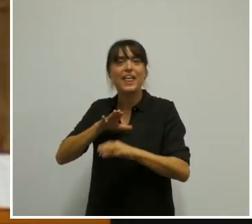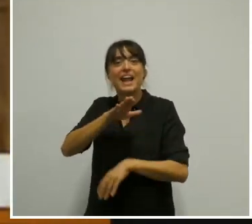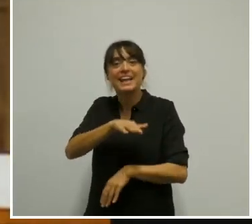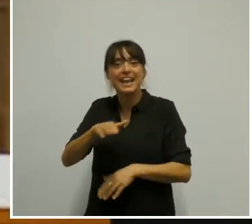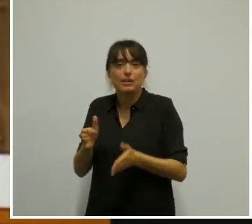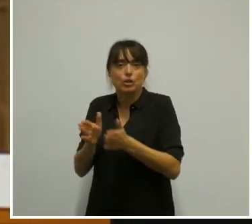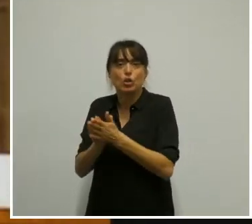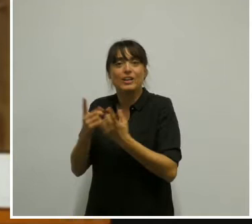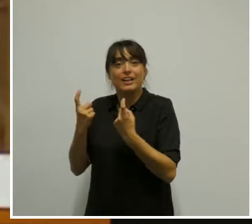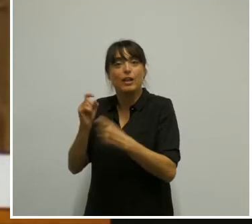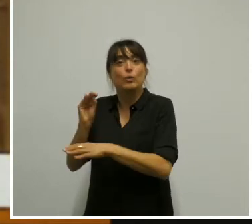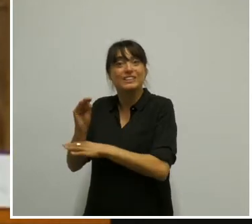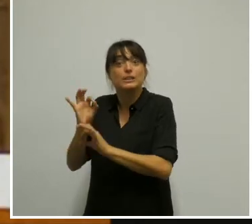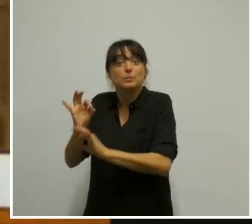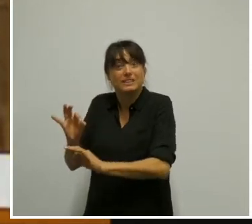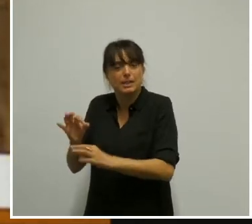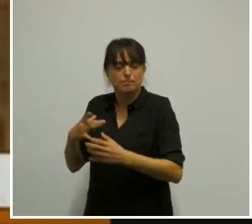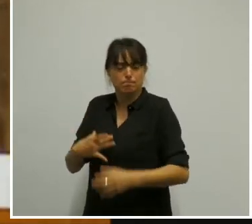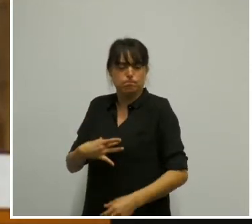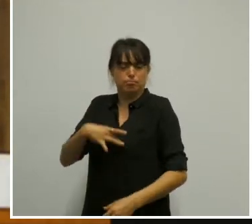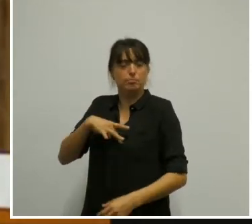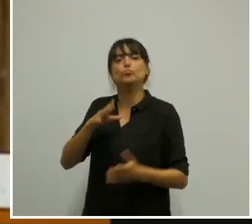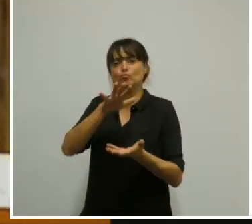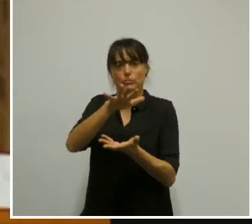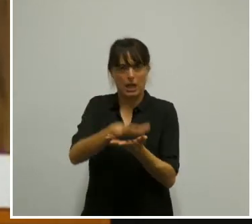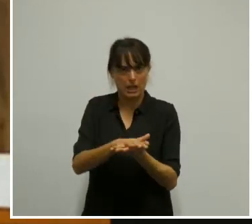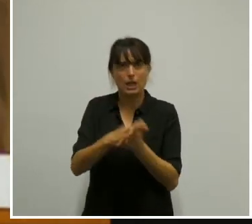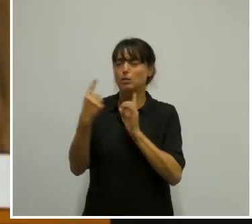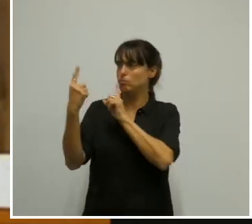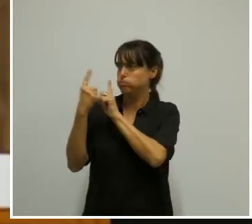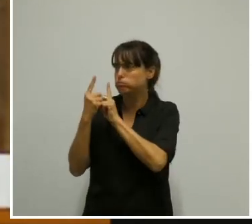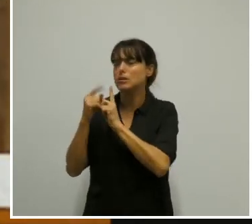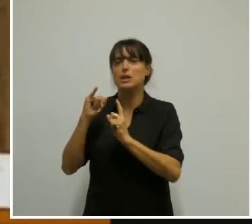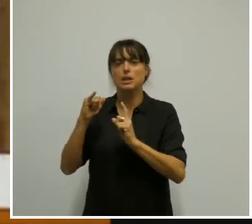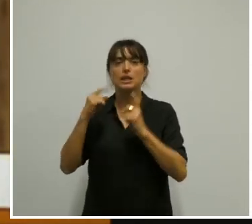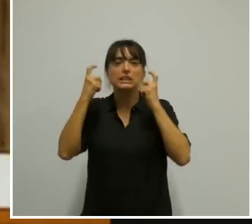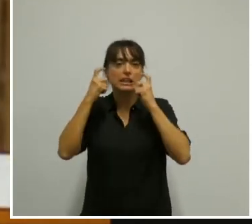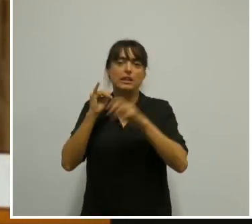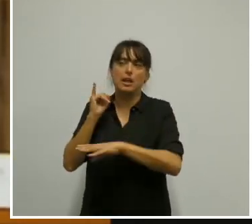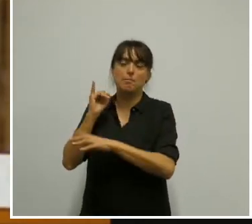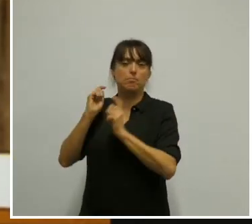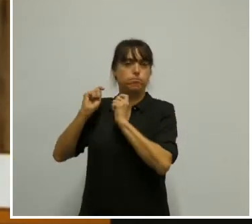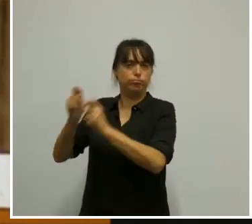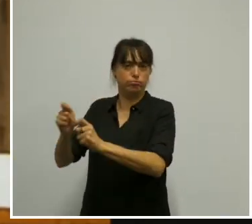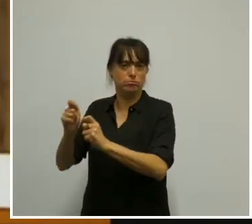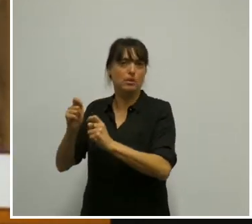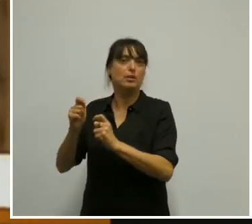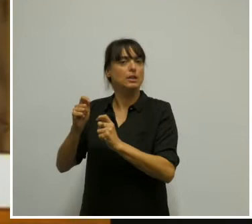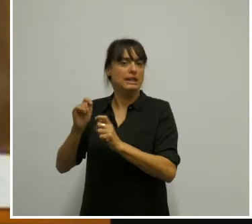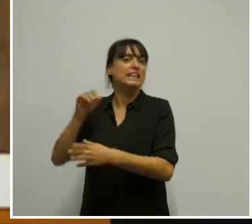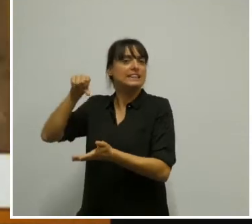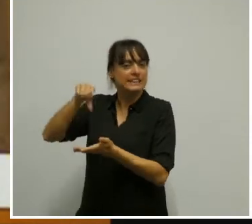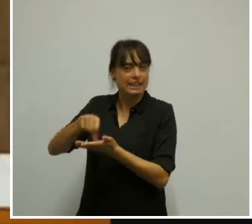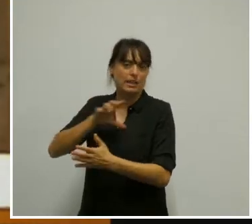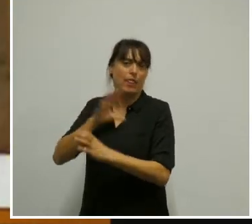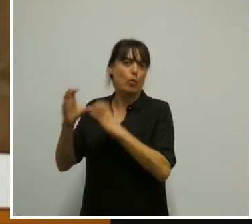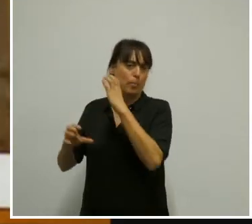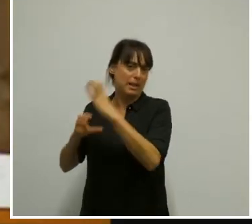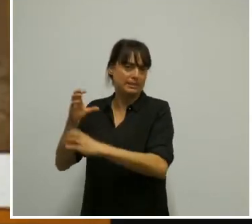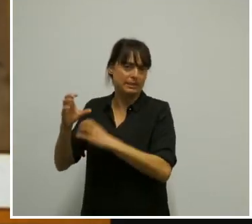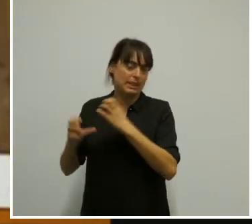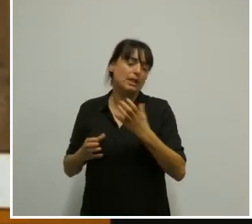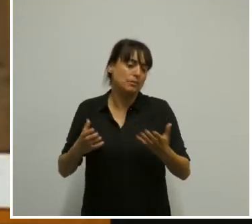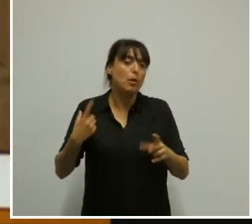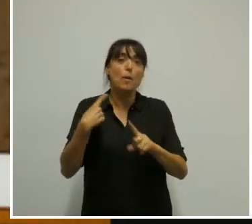nous casos, doncs les revaluacions al final es poden fer. Els centres van canviant de complexitat segons l'alumnat que